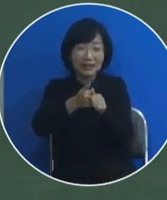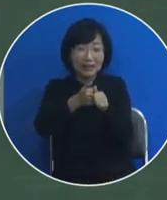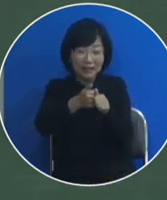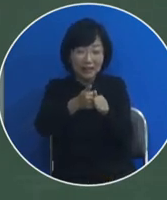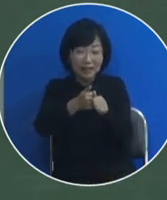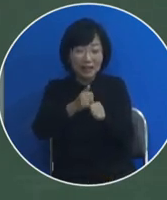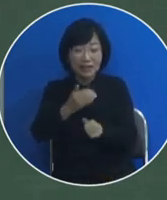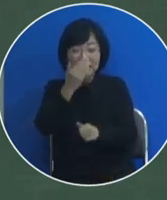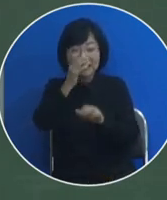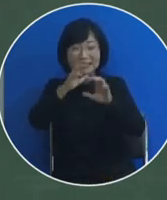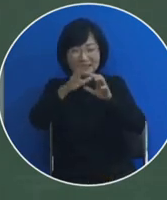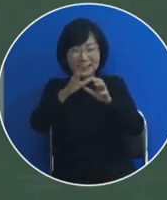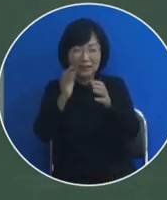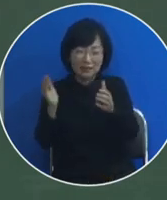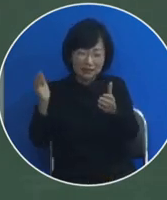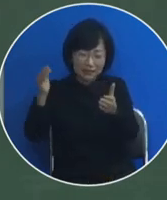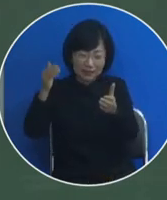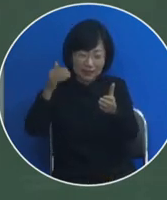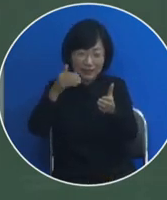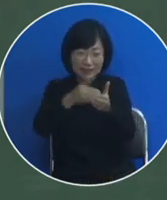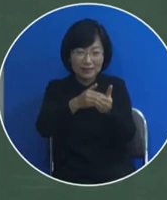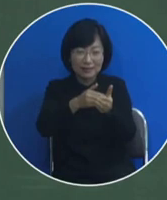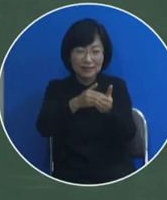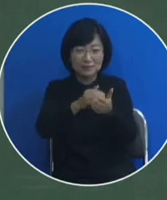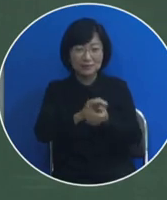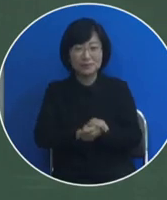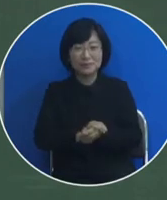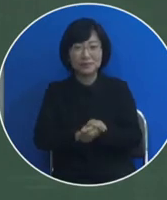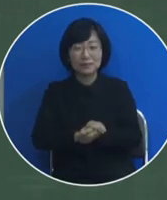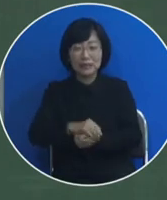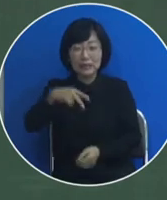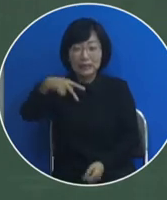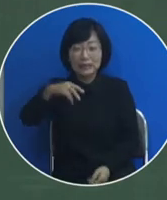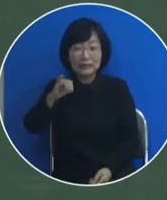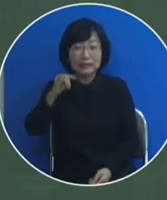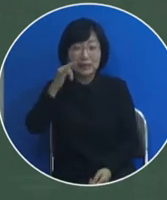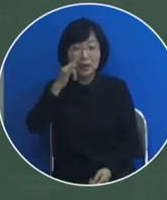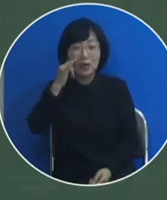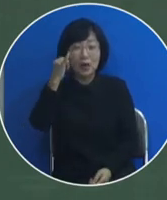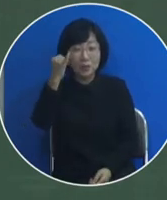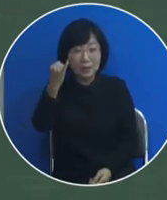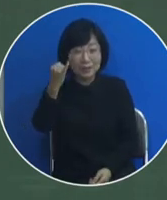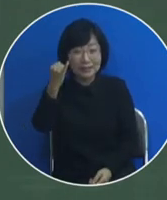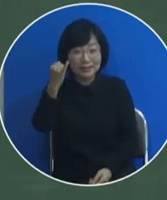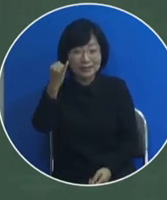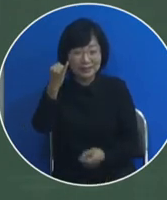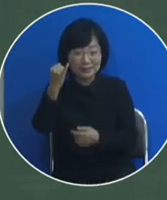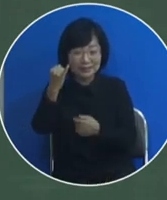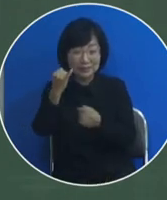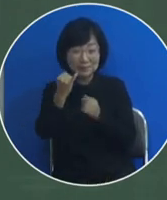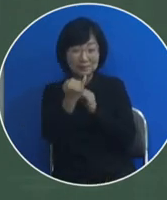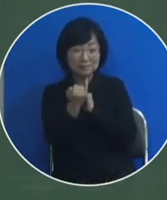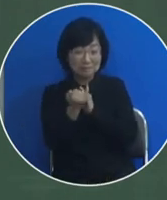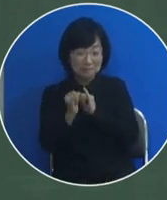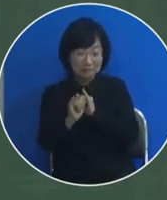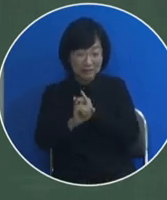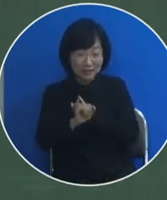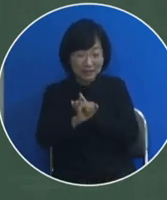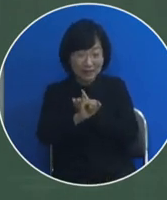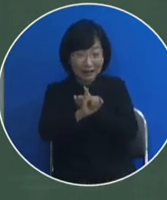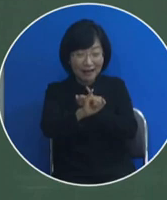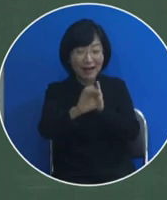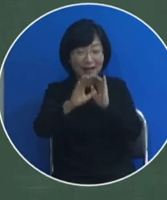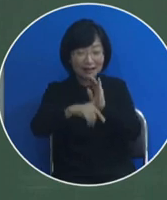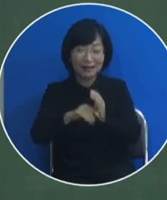she followed her mother-in-law back to Israel. 같이 올 때 어머니 하나님이 나의 하나님이라 그렇게 얘기했어요. And when she returned